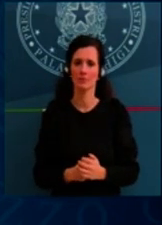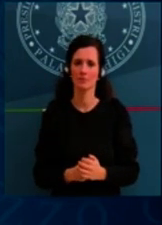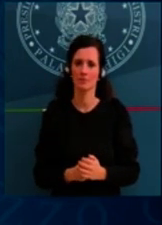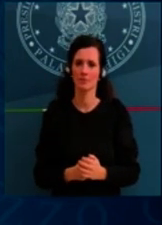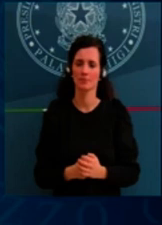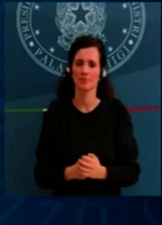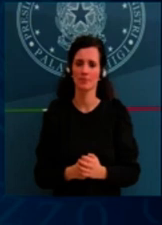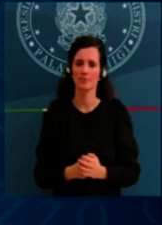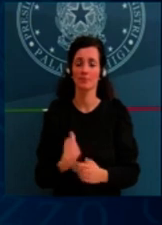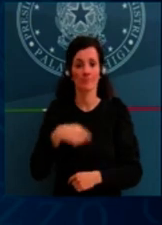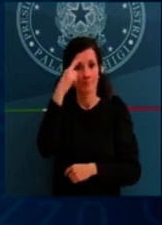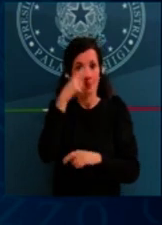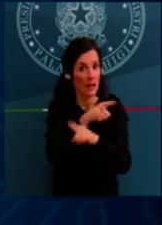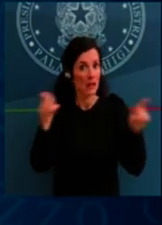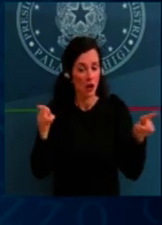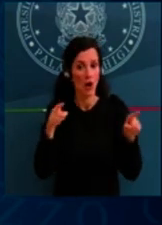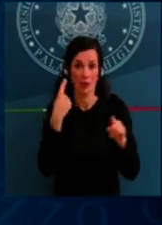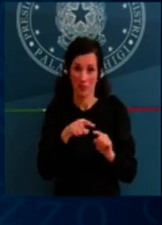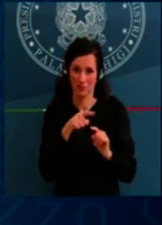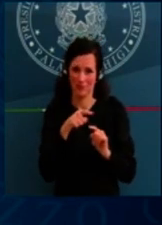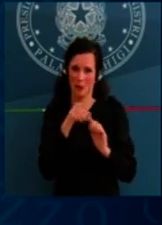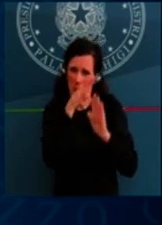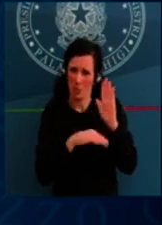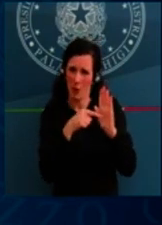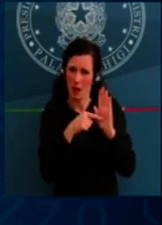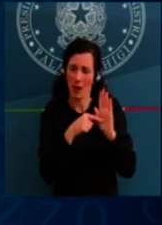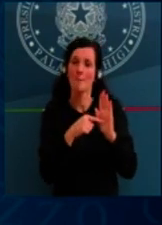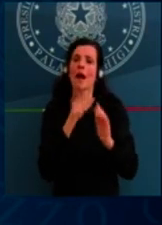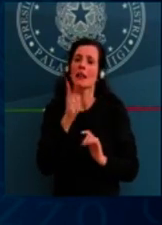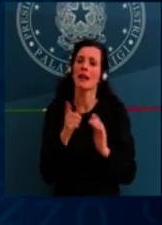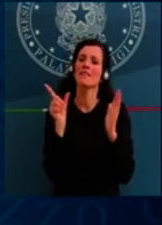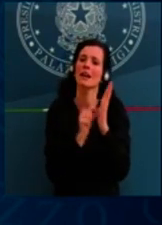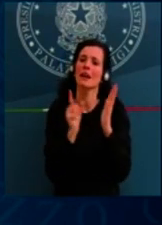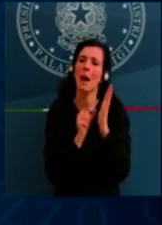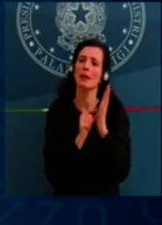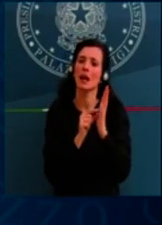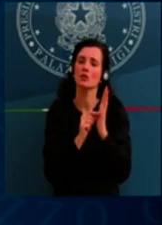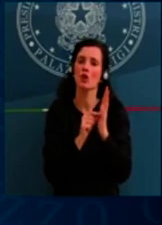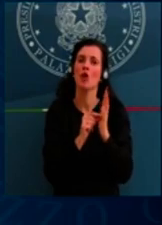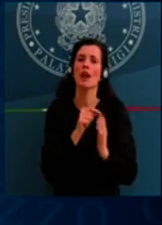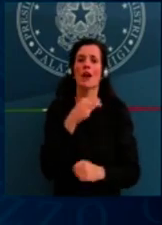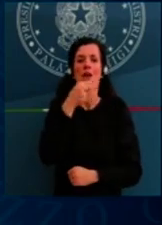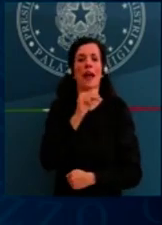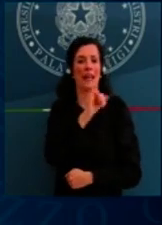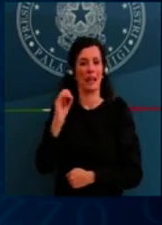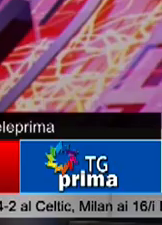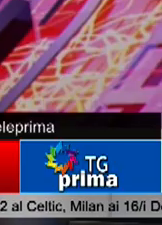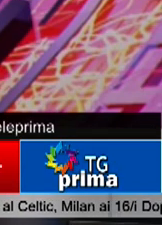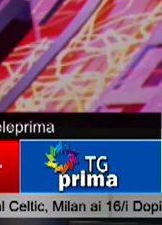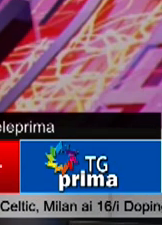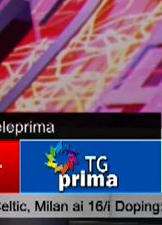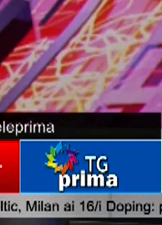la vostra con la vostra carta d'identità elettronica o Speed sembra molto complicato ma vedrete che è molto semplice